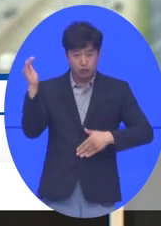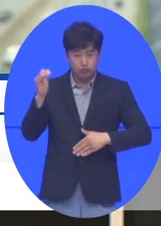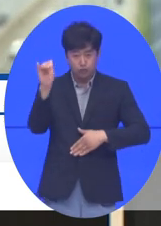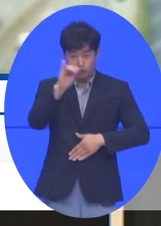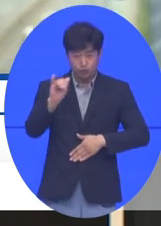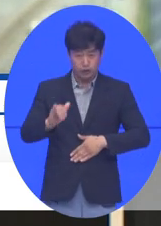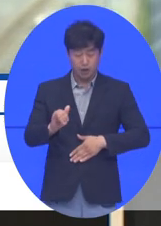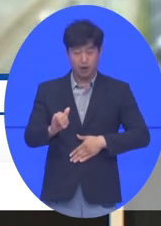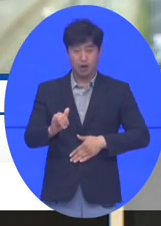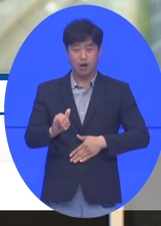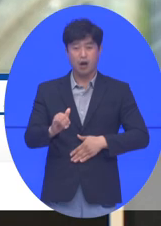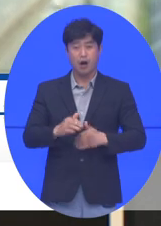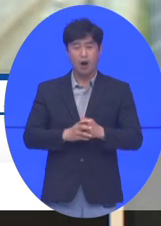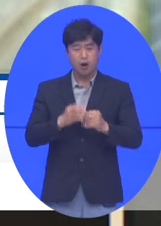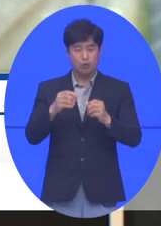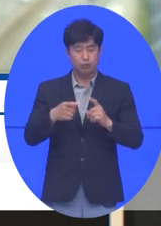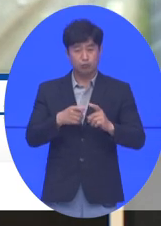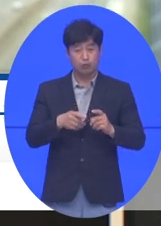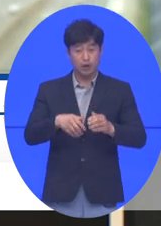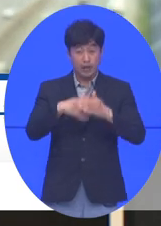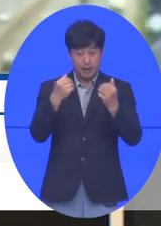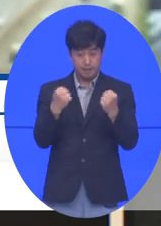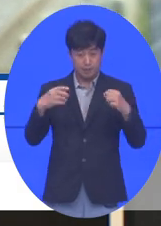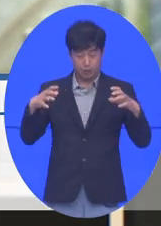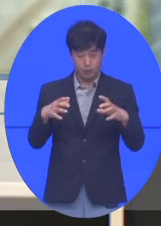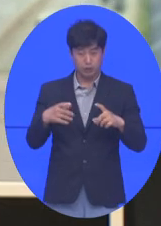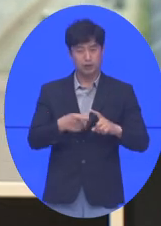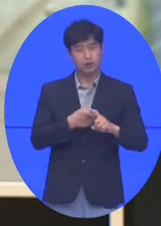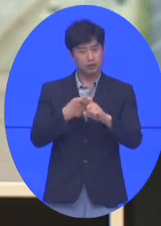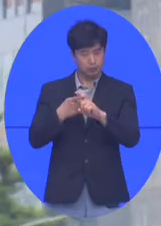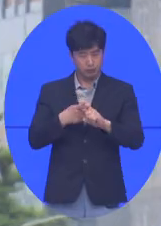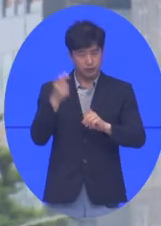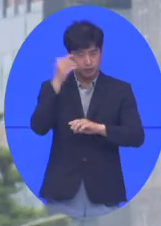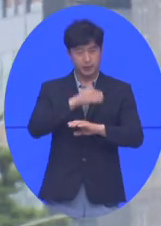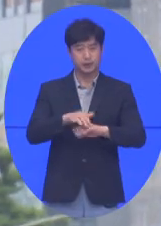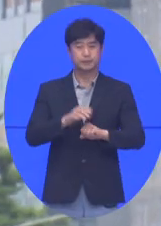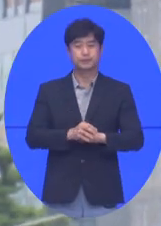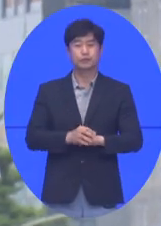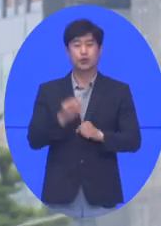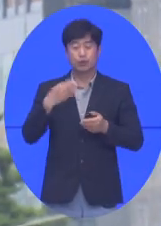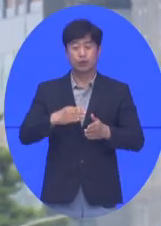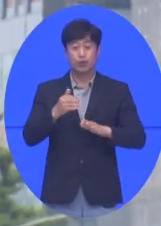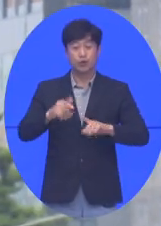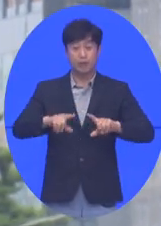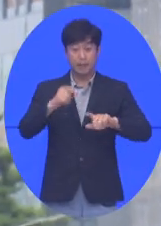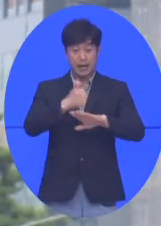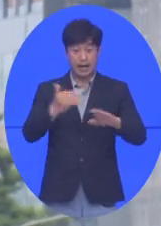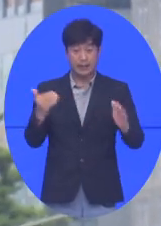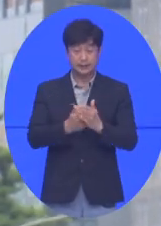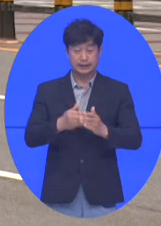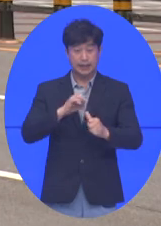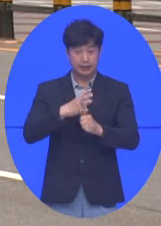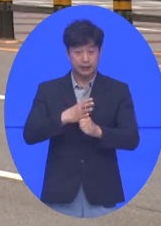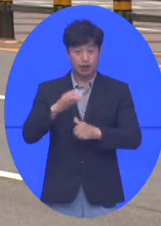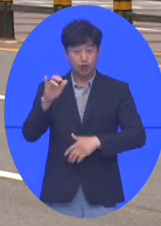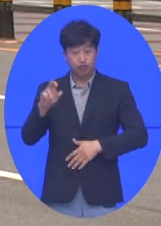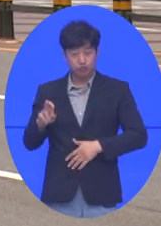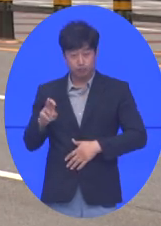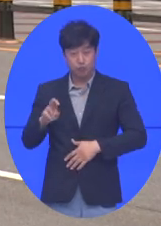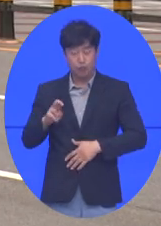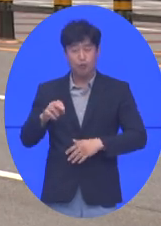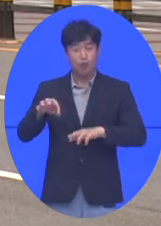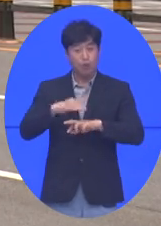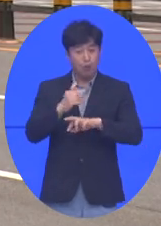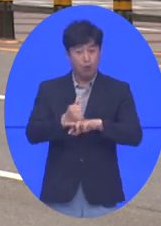체계를 구축할 수 있도록 관련 기관에 적극 협조할 예정입니다. 경기도는 올 연말까지 안양, 군포,